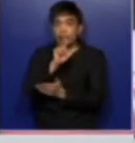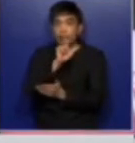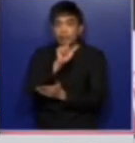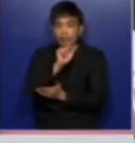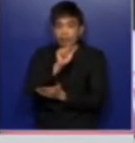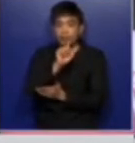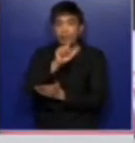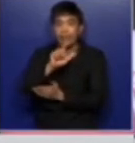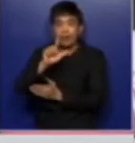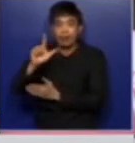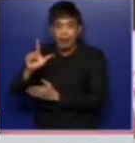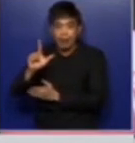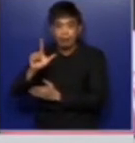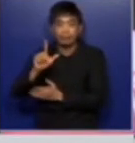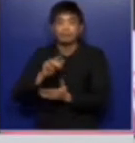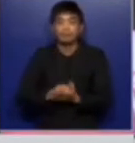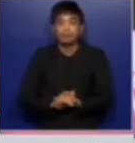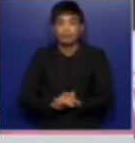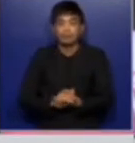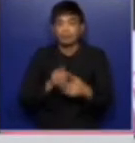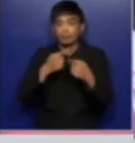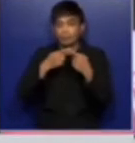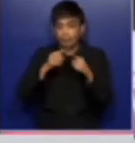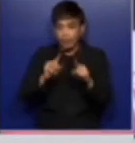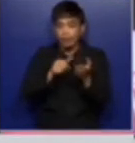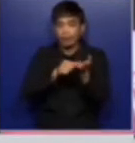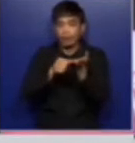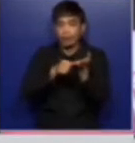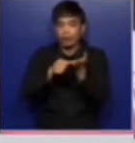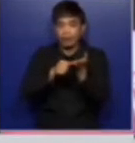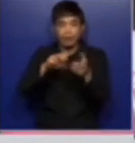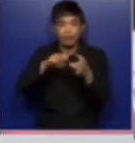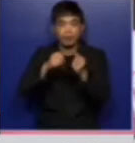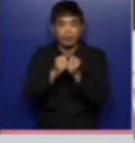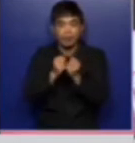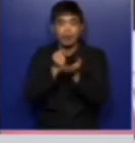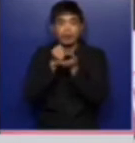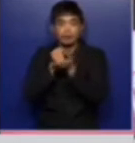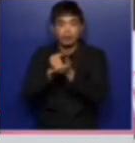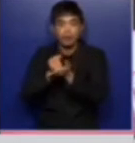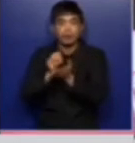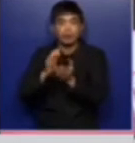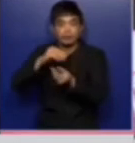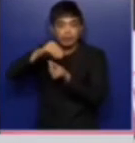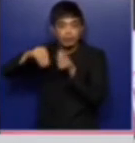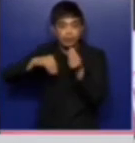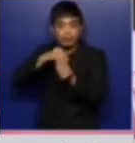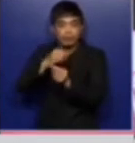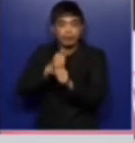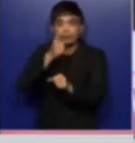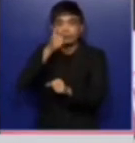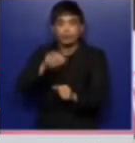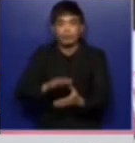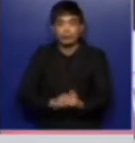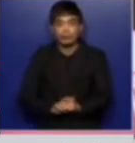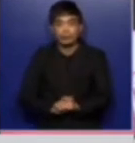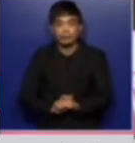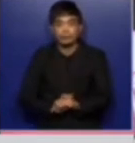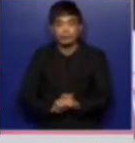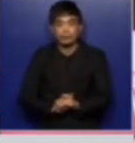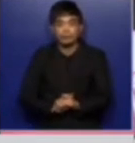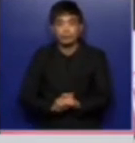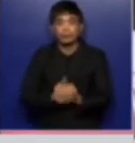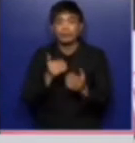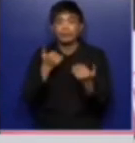กลมๆแต่ยังไม่สามารถแก้ไขปัญหาเศรษฐกิจปากท้องได้ข้อมูลเชิงประจักษ์ก็